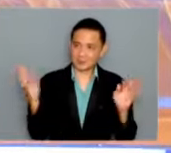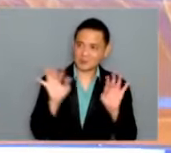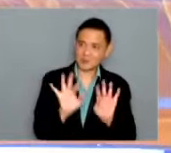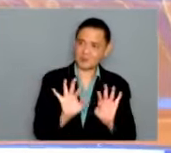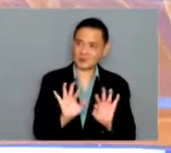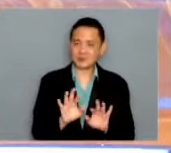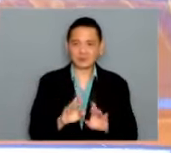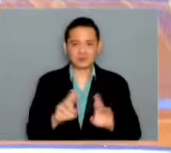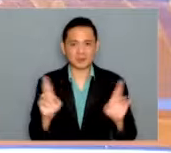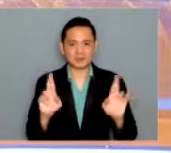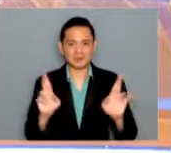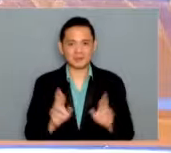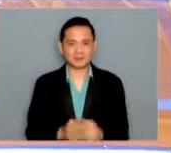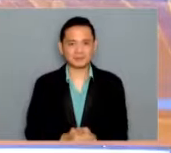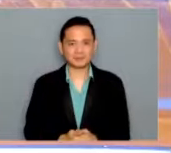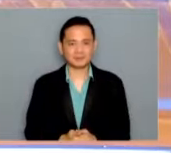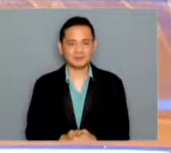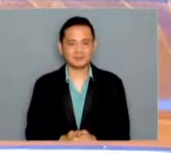Actually,